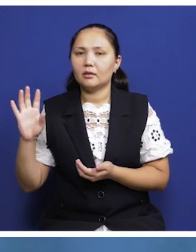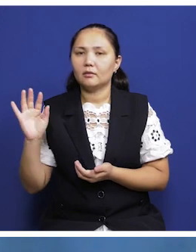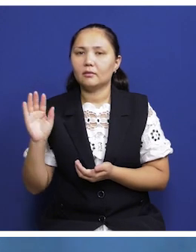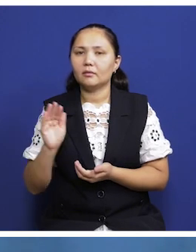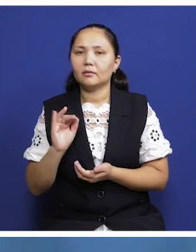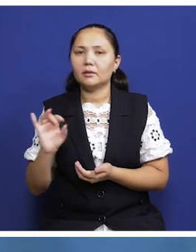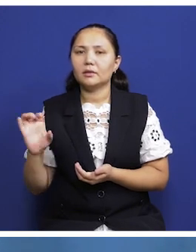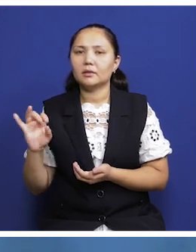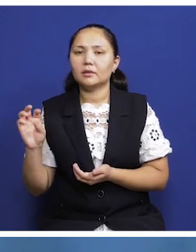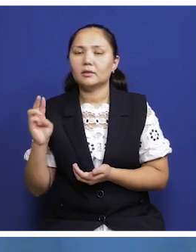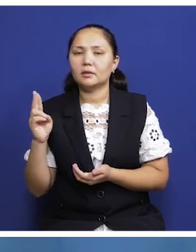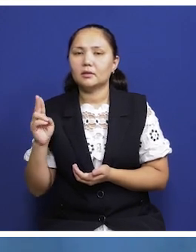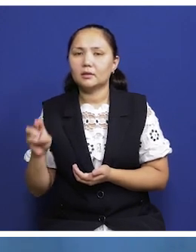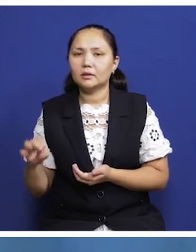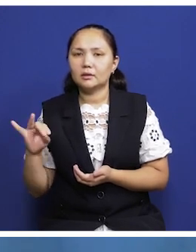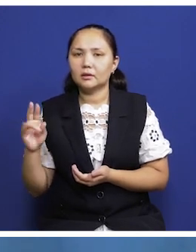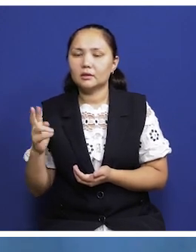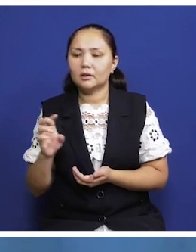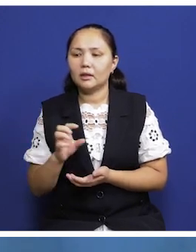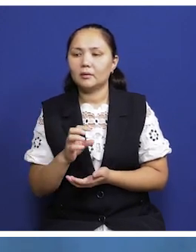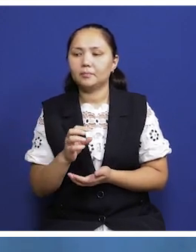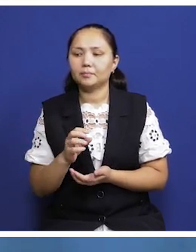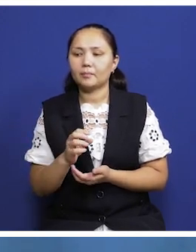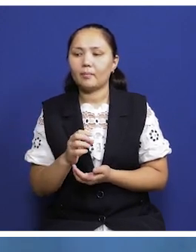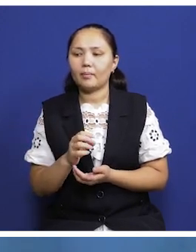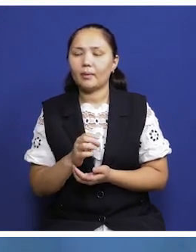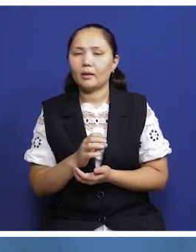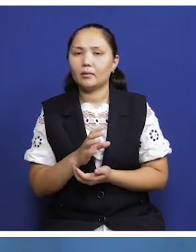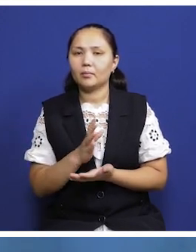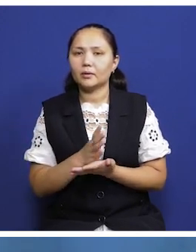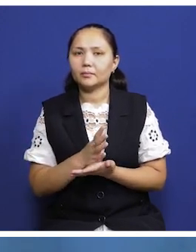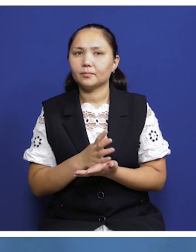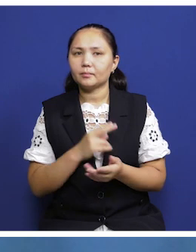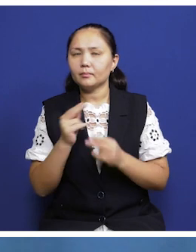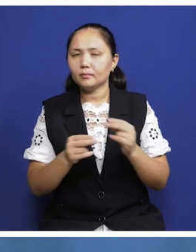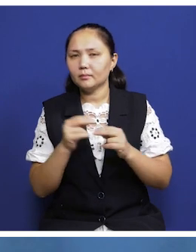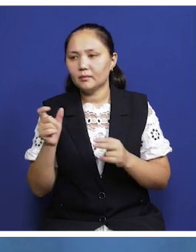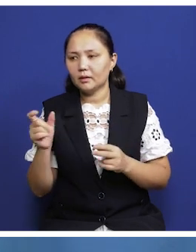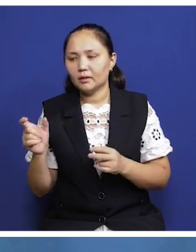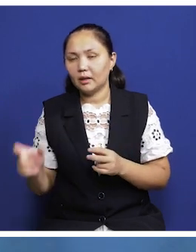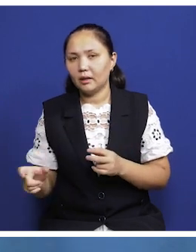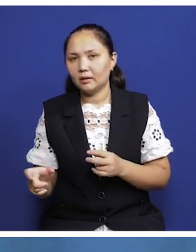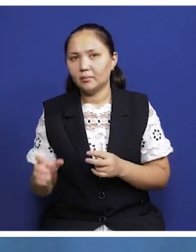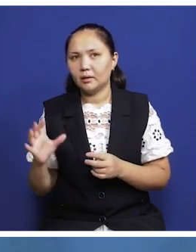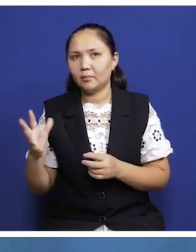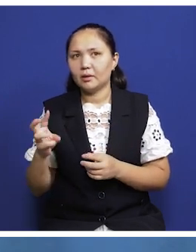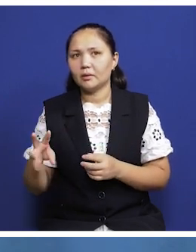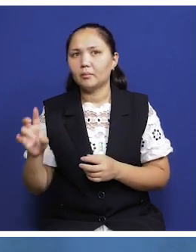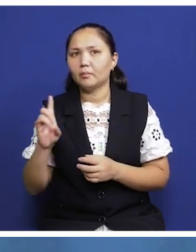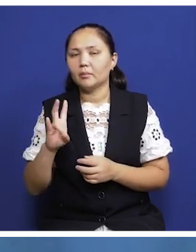84 миллиард теңгеге жетіп отыр. Шағын және орта кәсіпкерлік субъектілерінің саны былтыр 5 мыңға жуық болса,